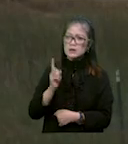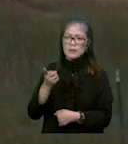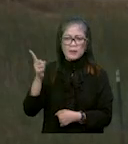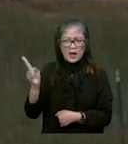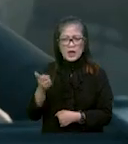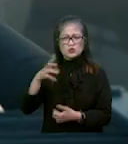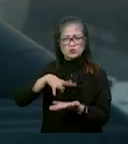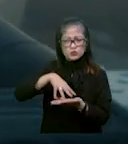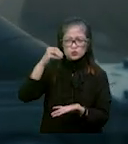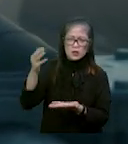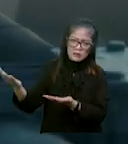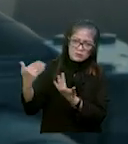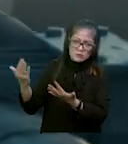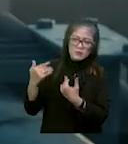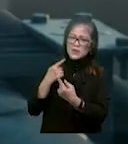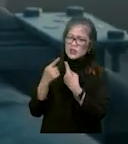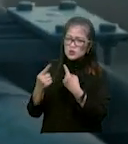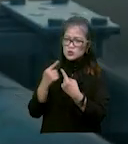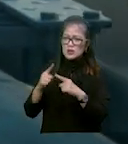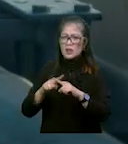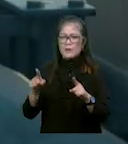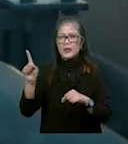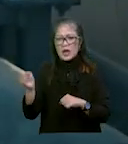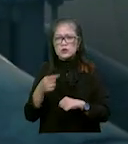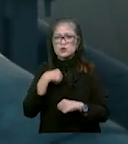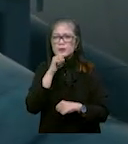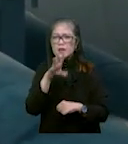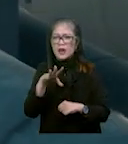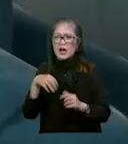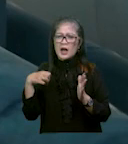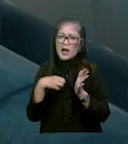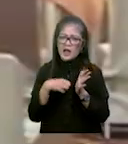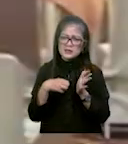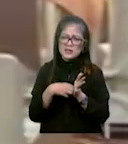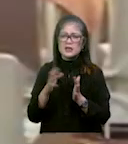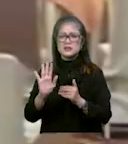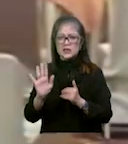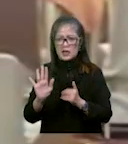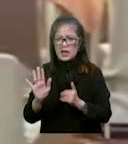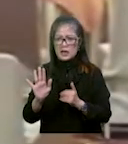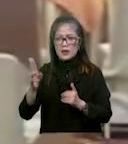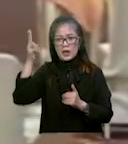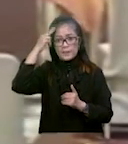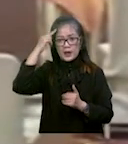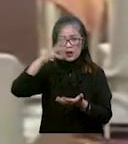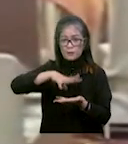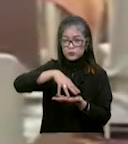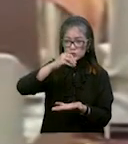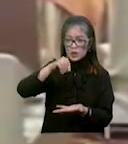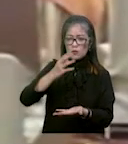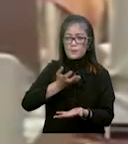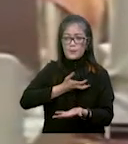pemerintah pusat namun seharusnya tak disertai ucapan kasar seorang pejabat publik terlebih kepala daerah yang berniat bergabung dengan negara